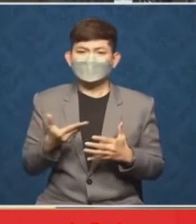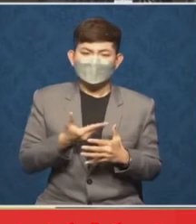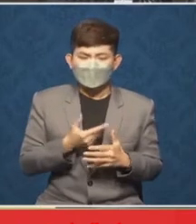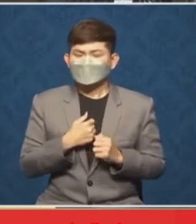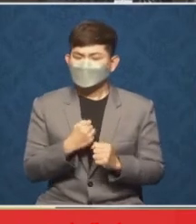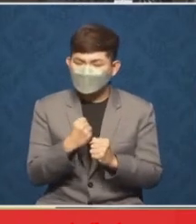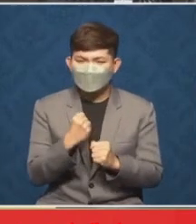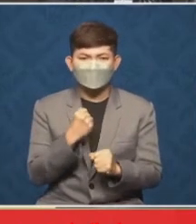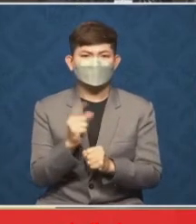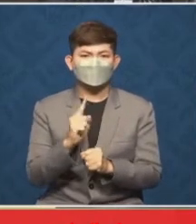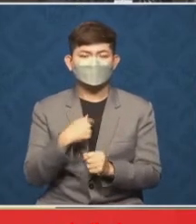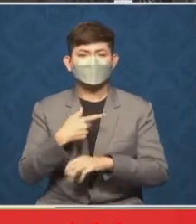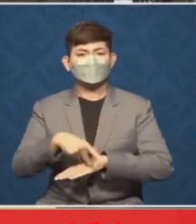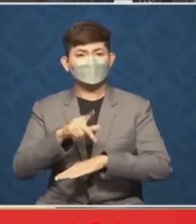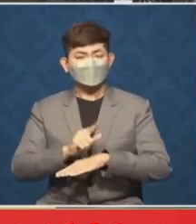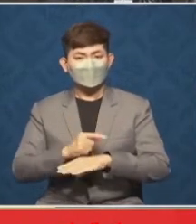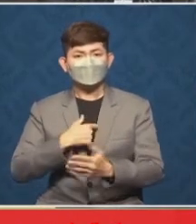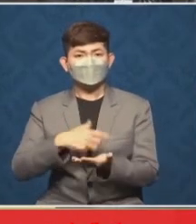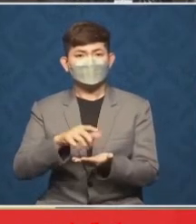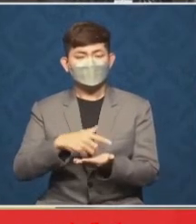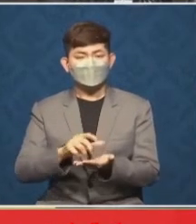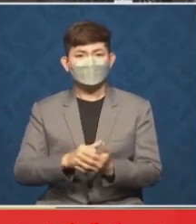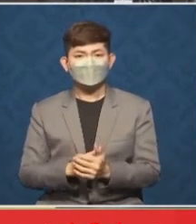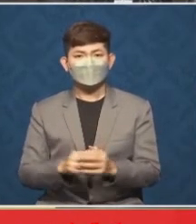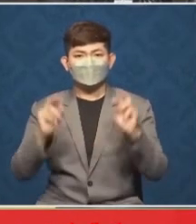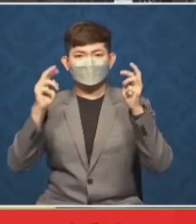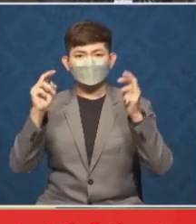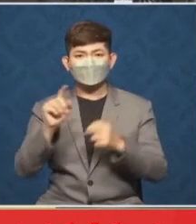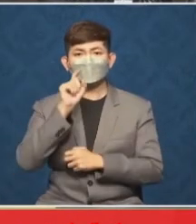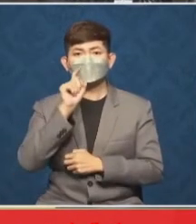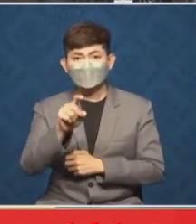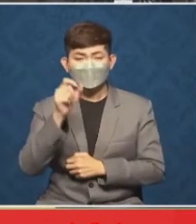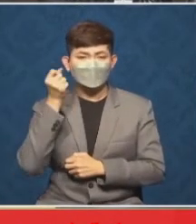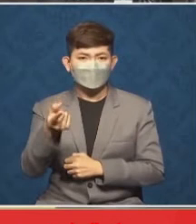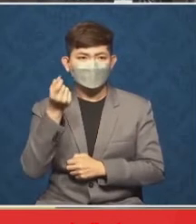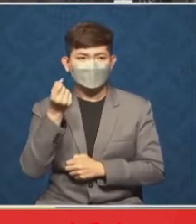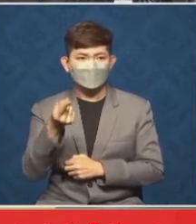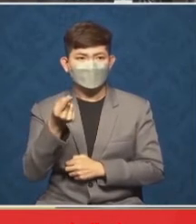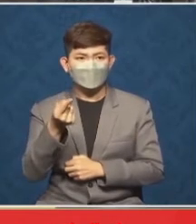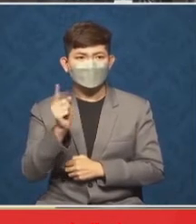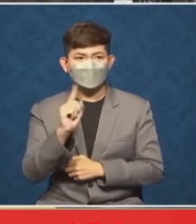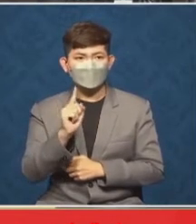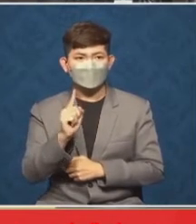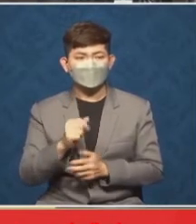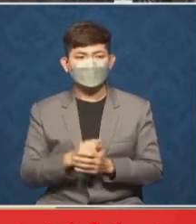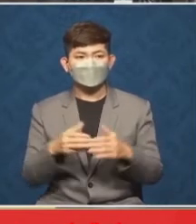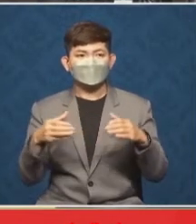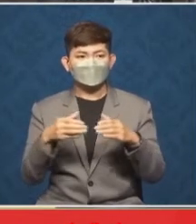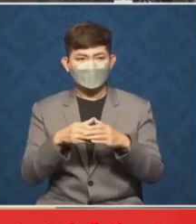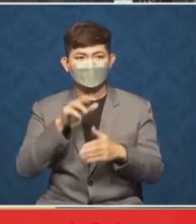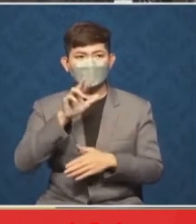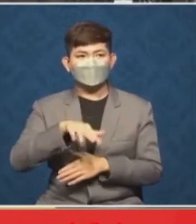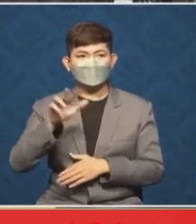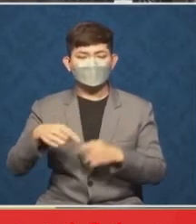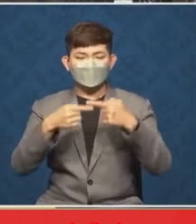ผมกราบเรียนท่านประธานนะครับว่ากระทู้ถามสดเรียงลำดับในพรรคเพื่อไทยเนี่ยไม่ต่ำกว่